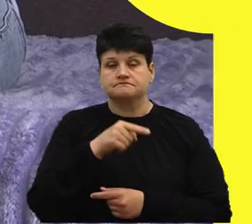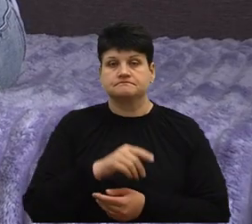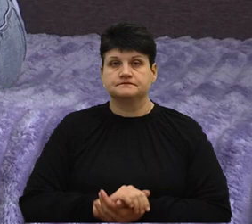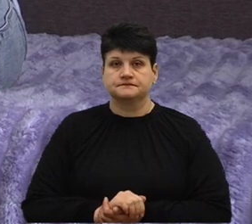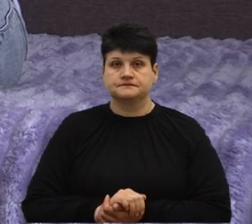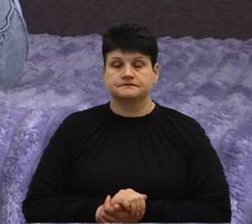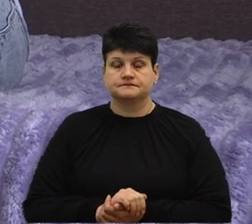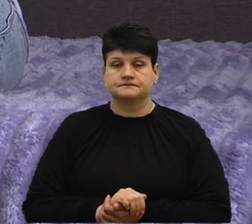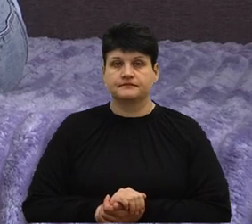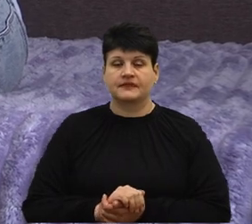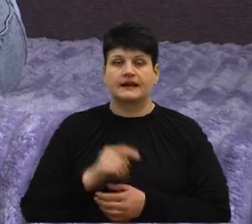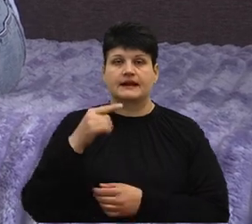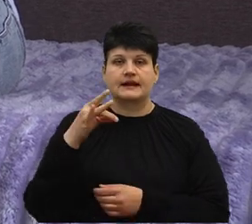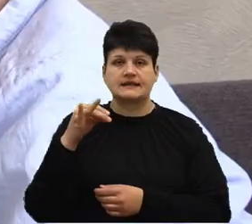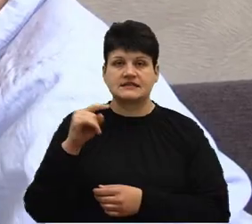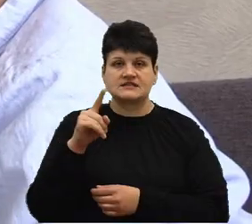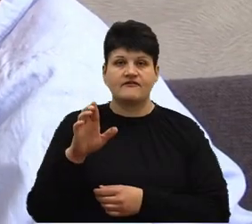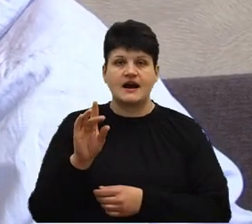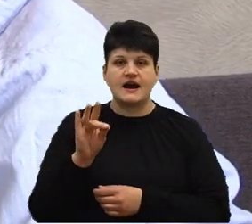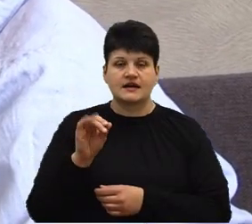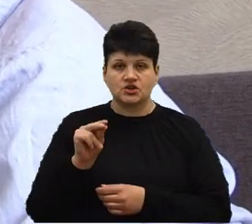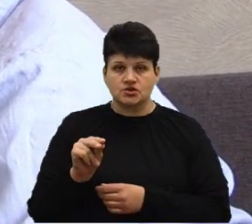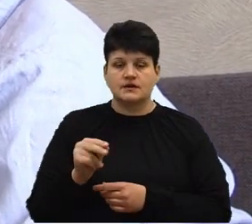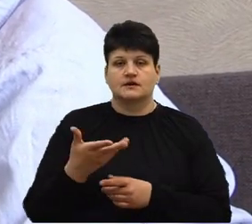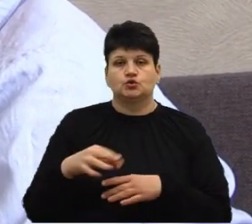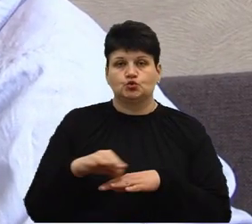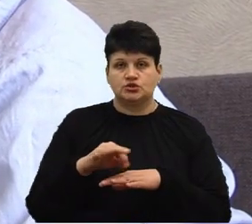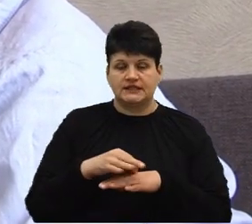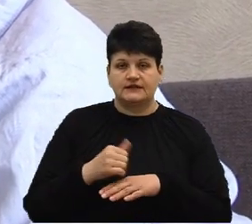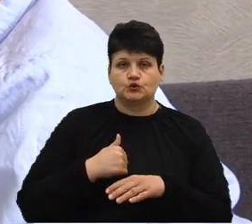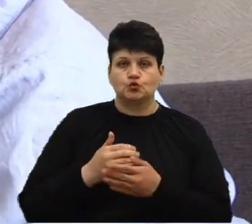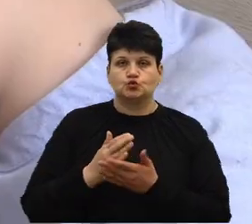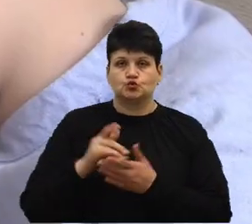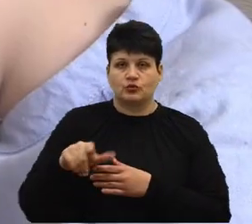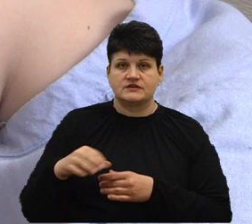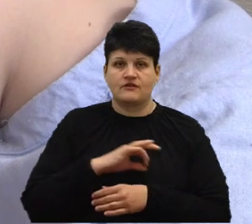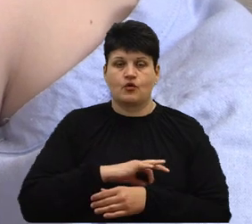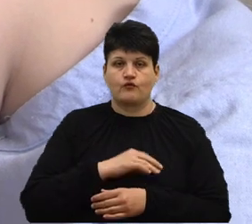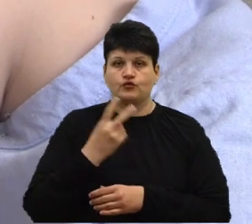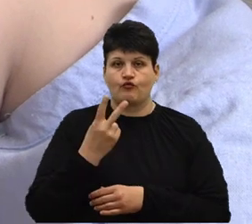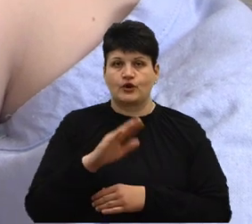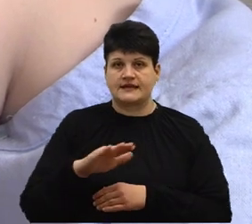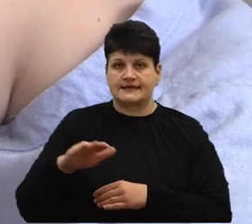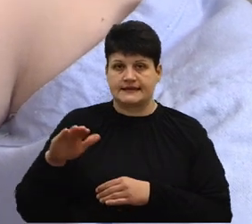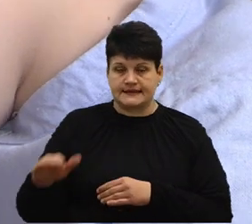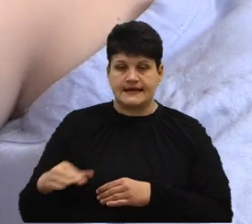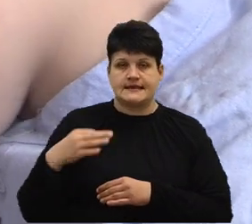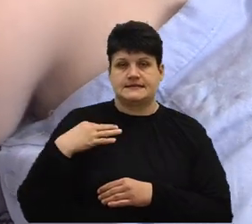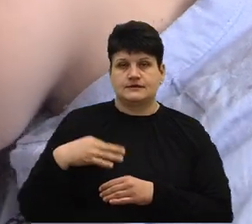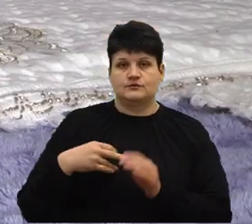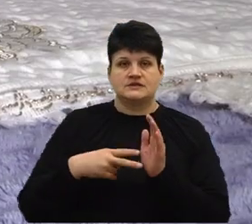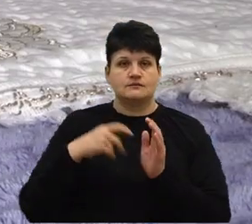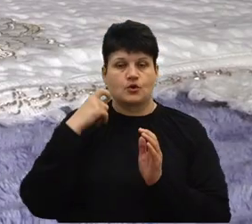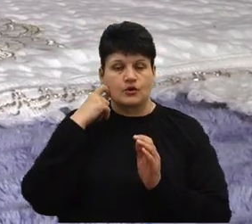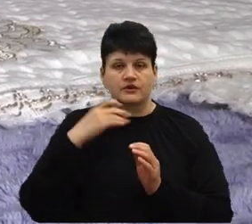Христина збарич дружина військовослужбовця разом виховують двох дітей синові Остапу 7 років майже місяць